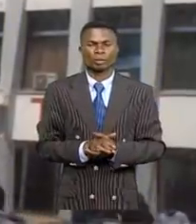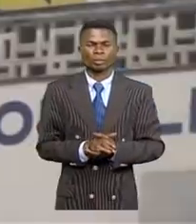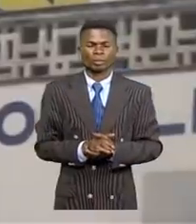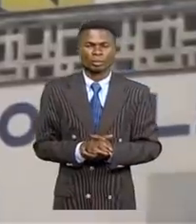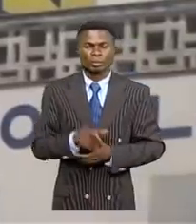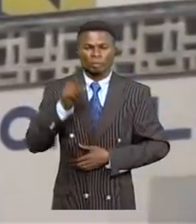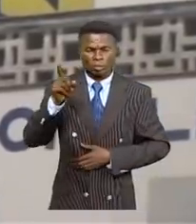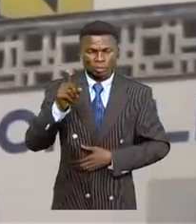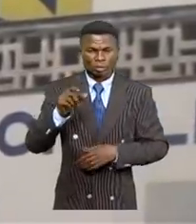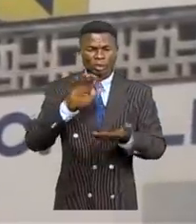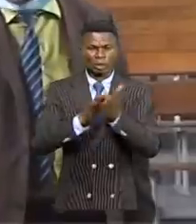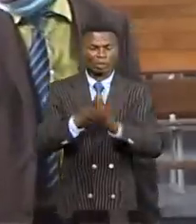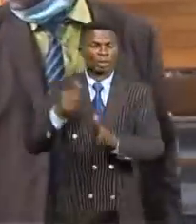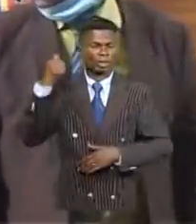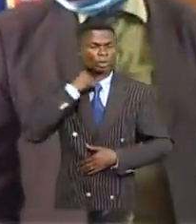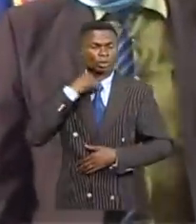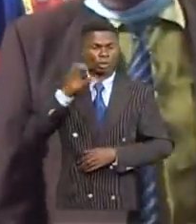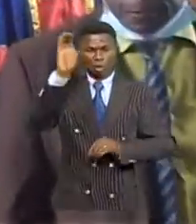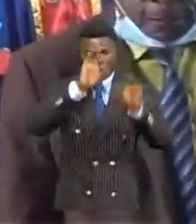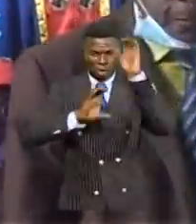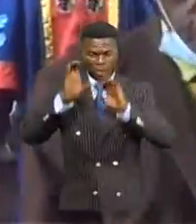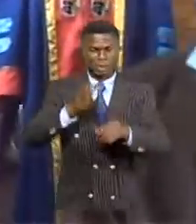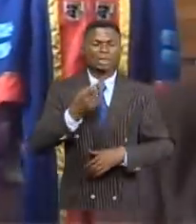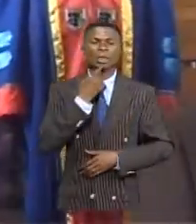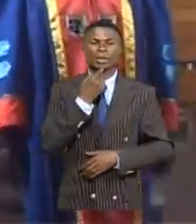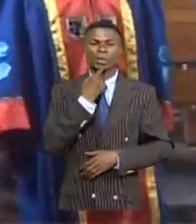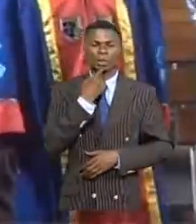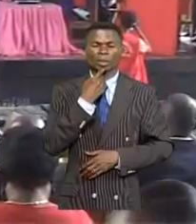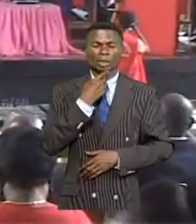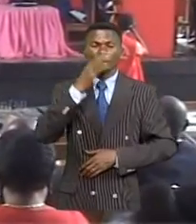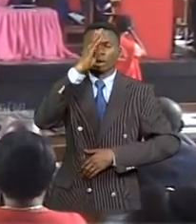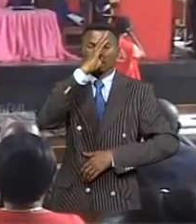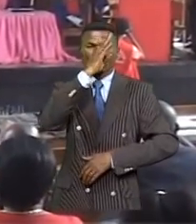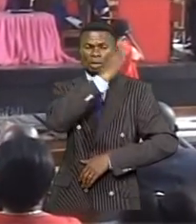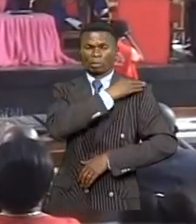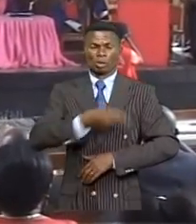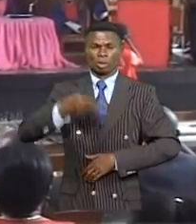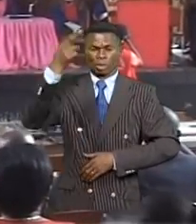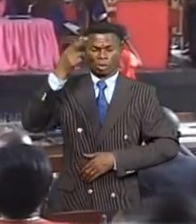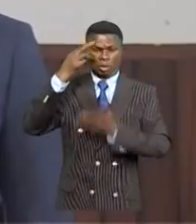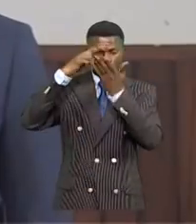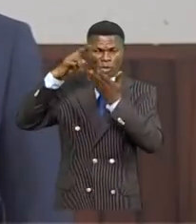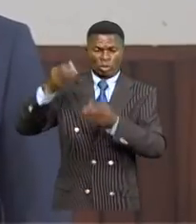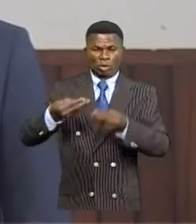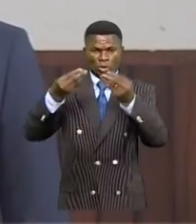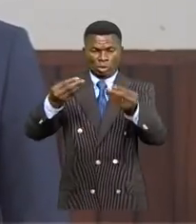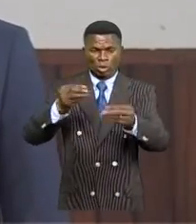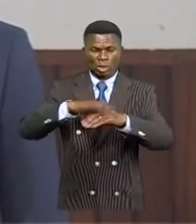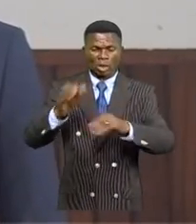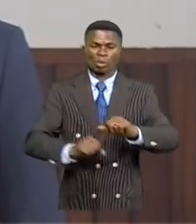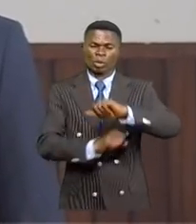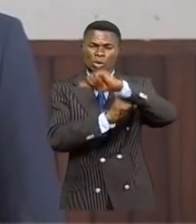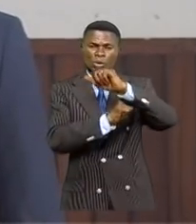Il est désormais docteur en sciences historiques. Ce titre académique lui est attribué après avoir